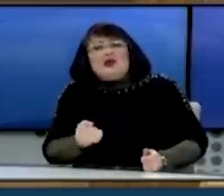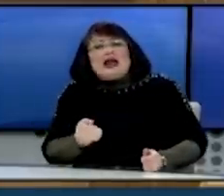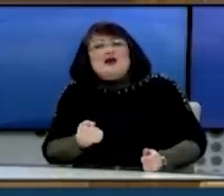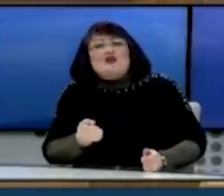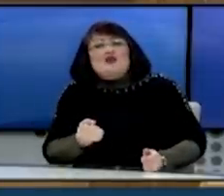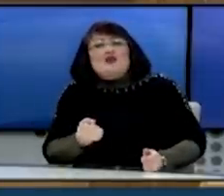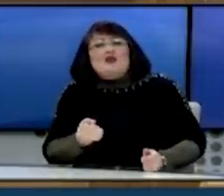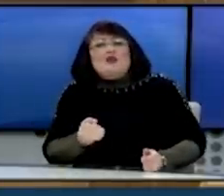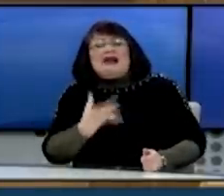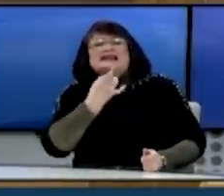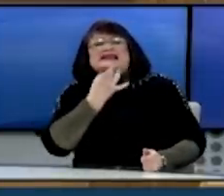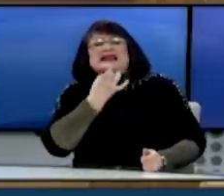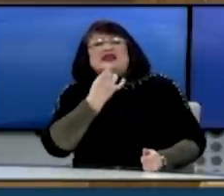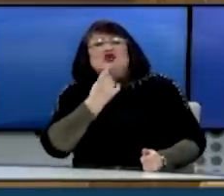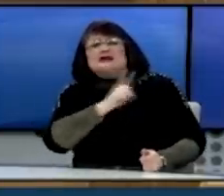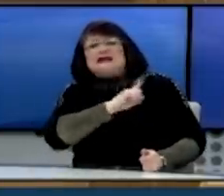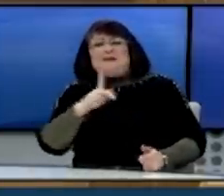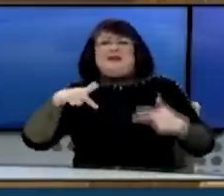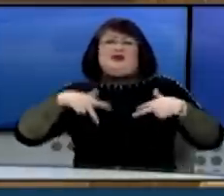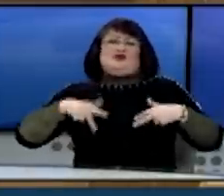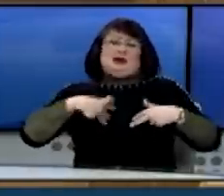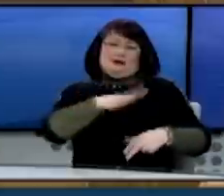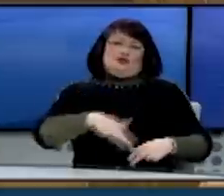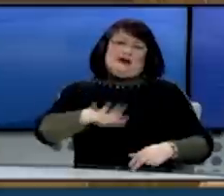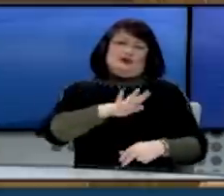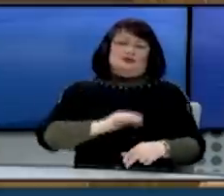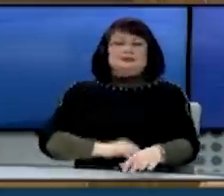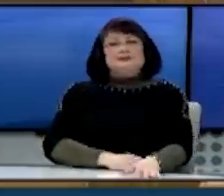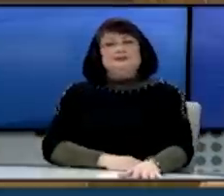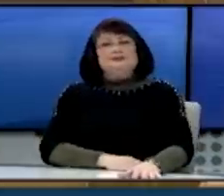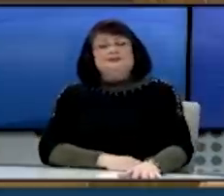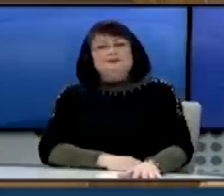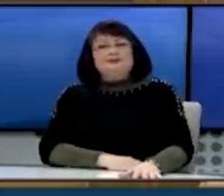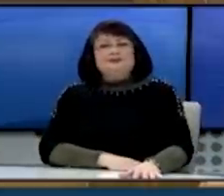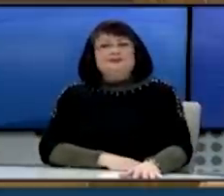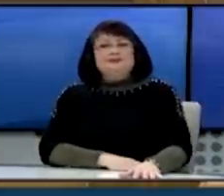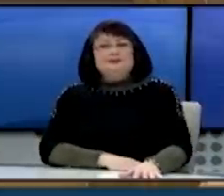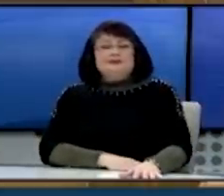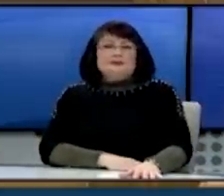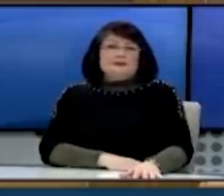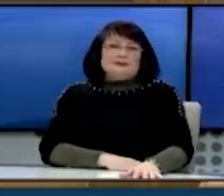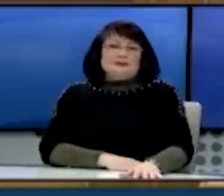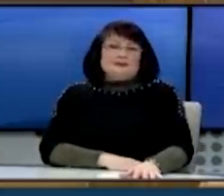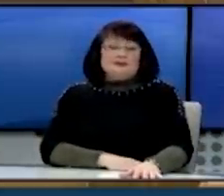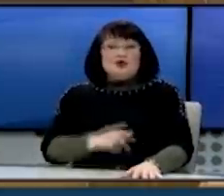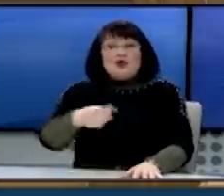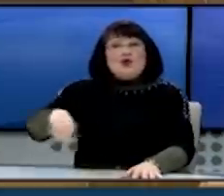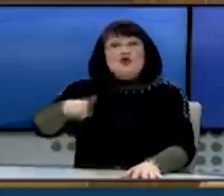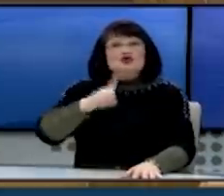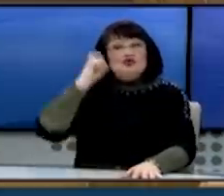στη σημερινή βαρβαρότητα που αναβλύζει από παντού. Όσο θα περνάει από το μυαλό